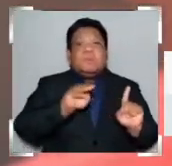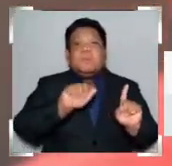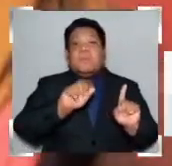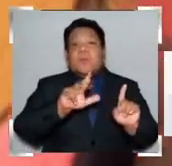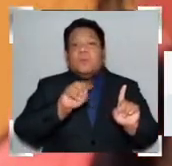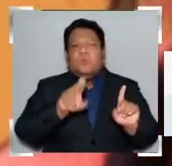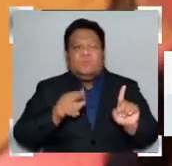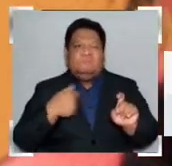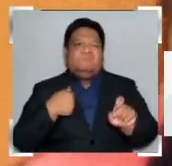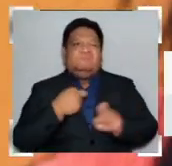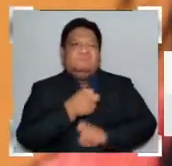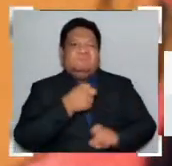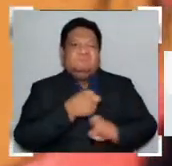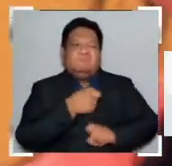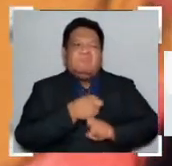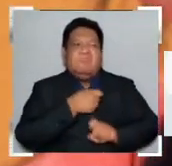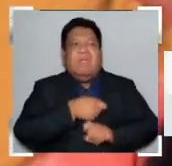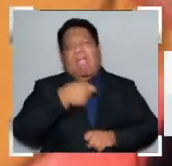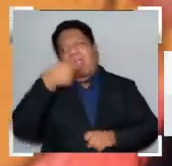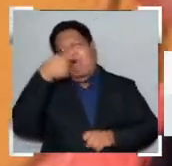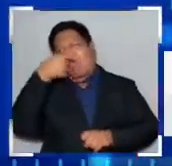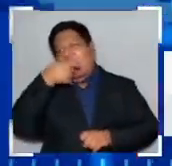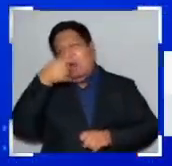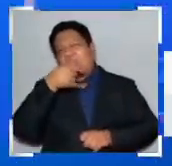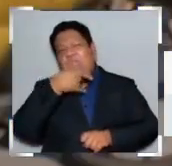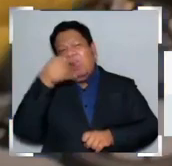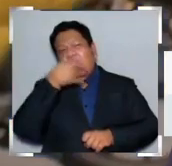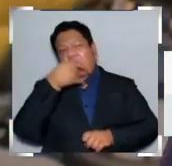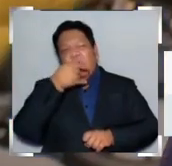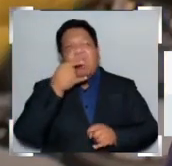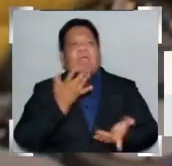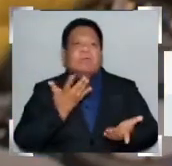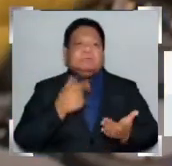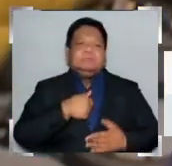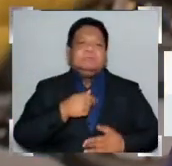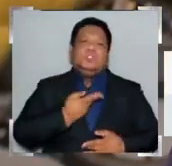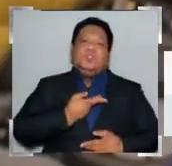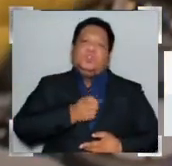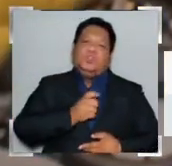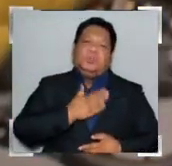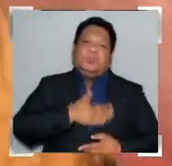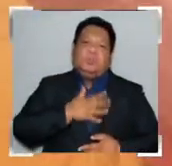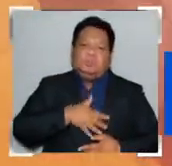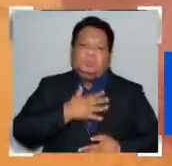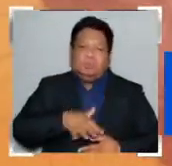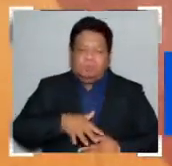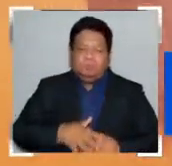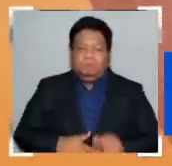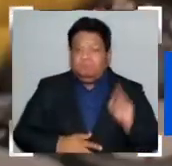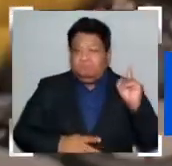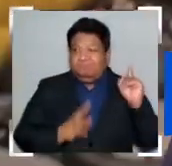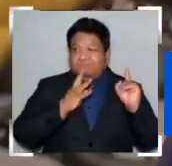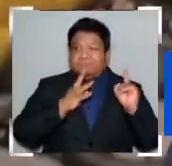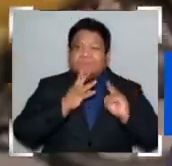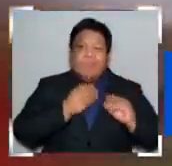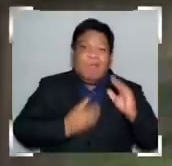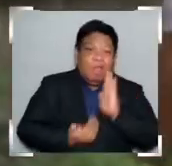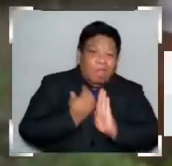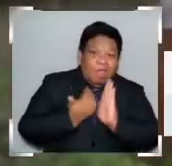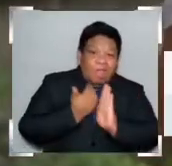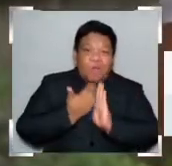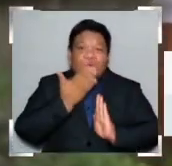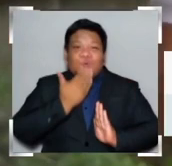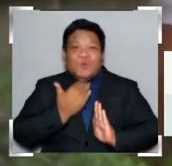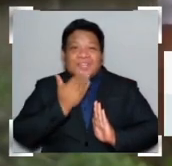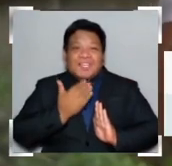na bungal na nakakasakit raw sa kanyang damdamin. Kain na kain ng mga matatamis na pagkain, kaya nakakasira po ng ngipin. Ayon